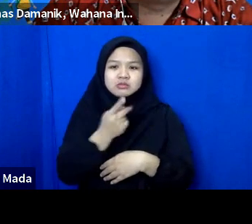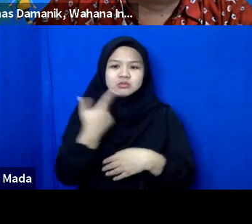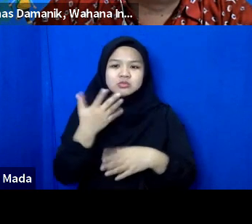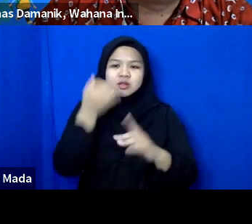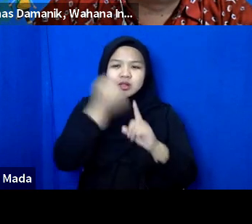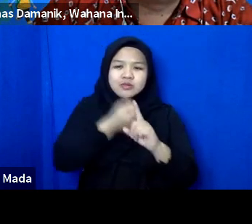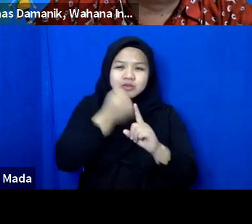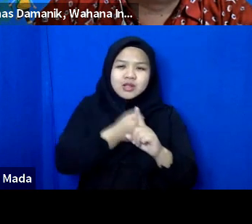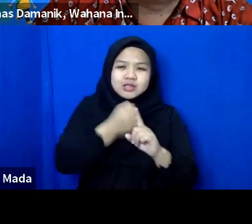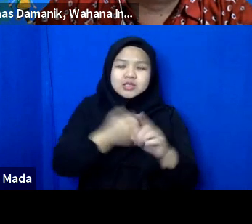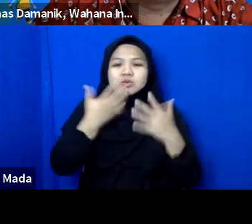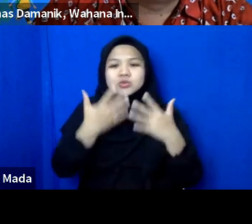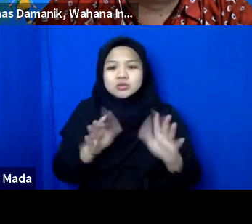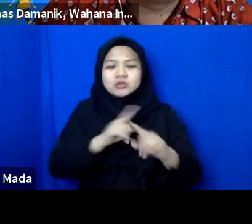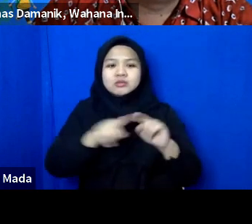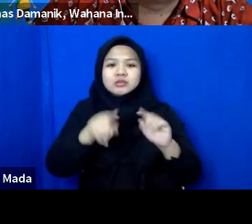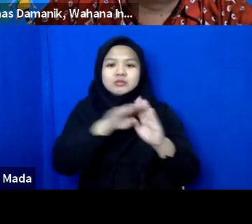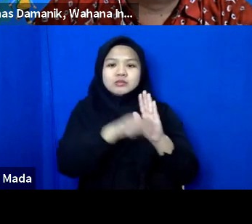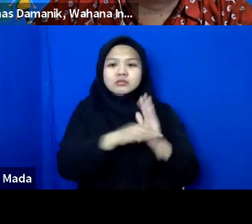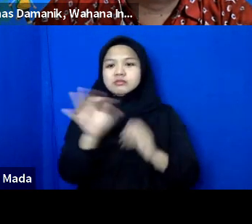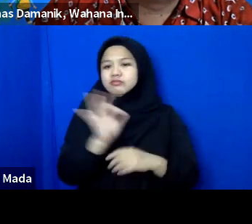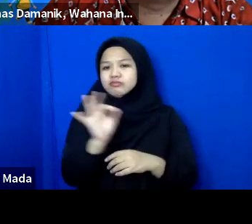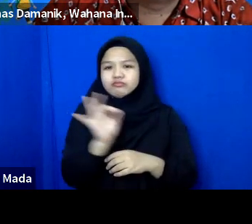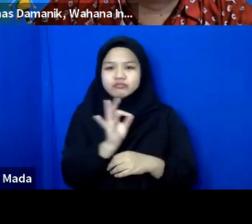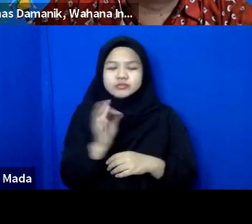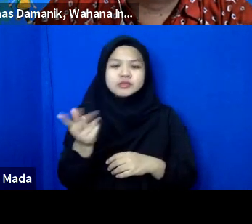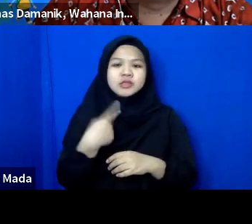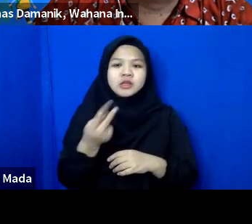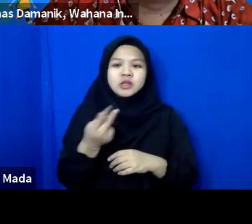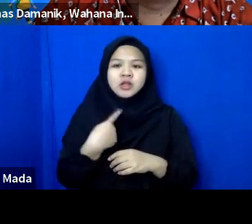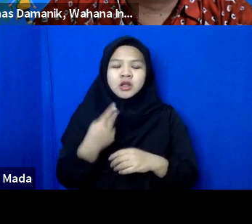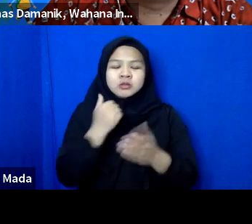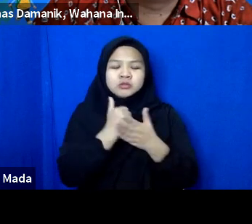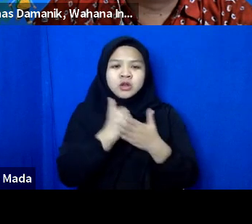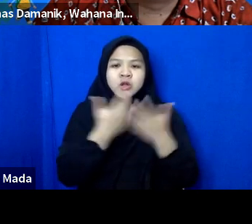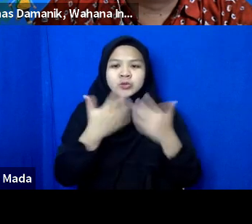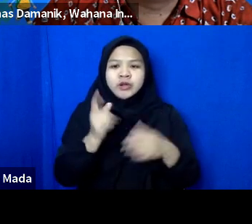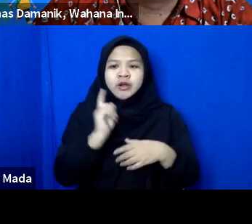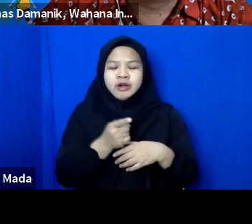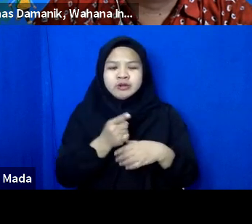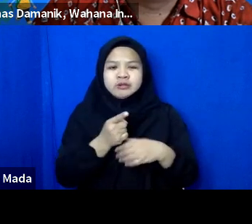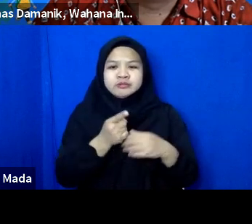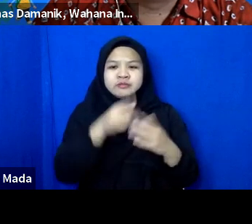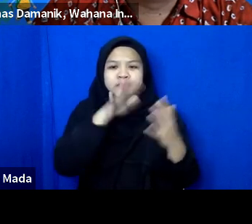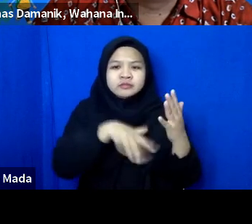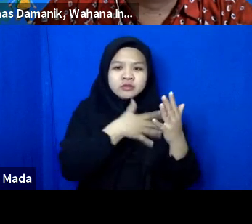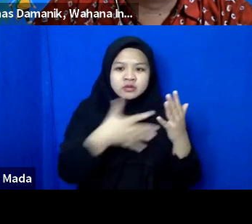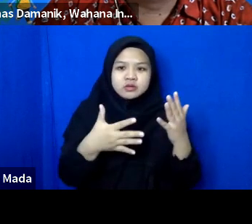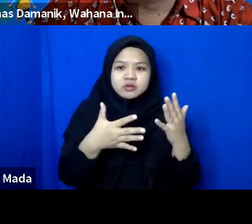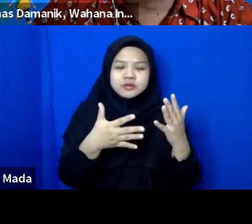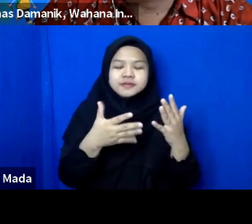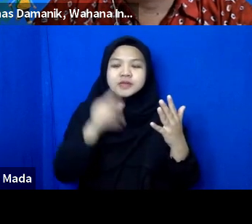advokasi tapi karena regulasinya belum ada kita sebenarnya sudah ada yang